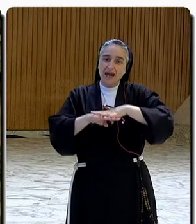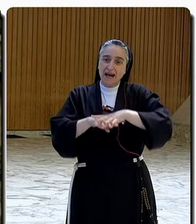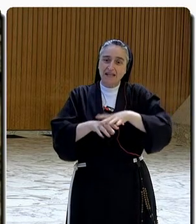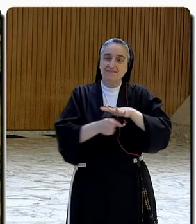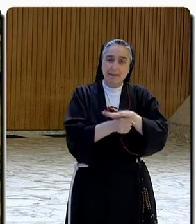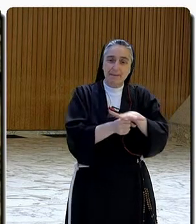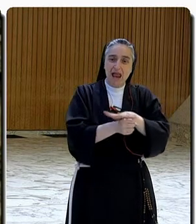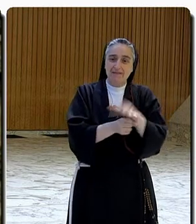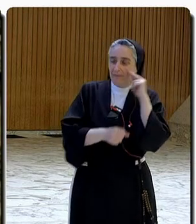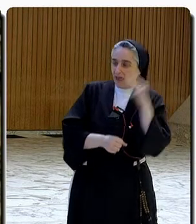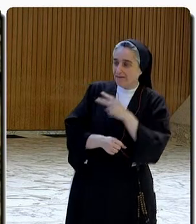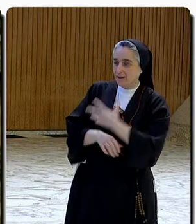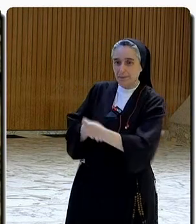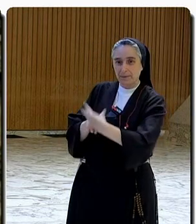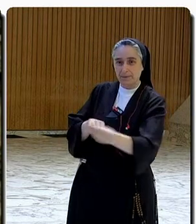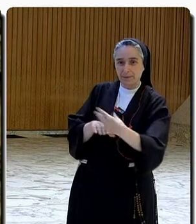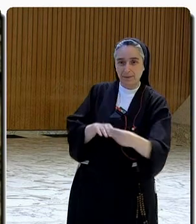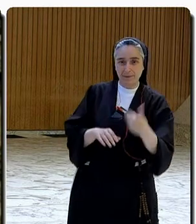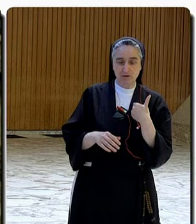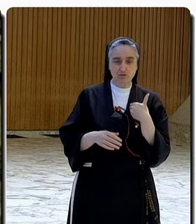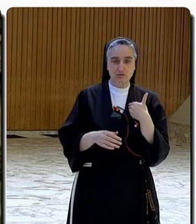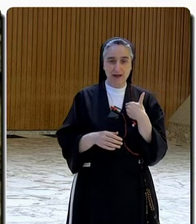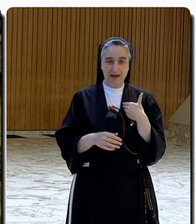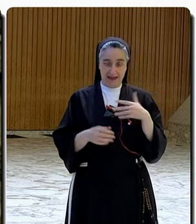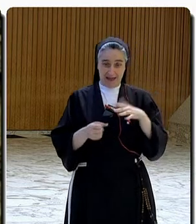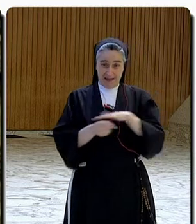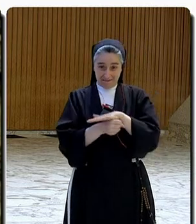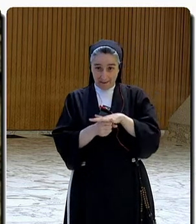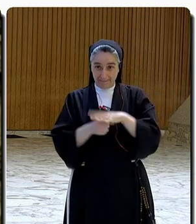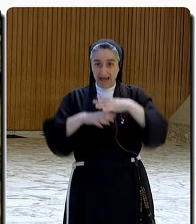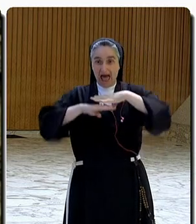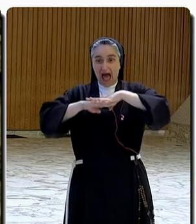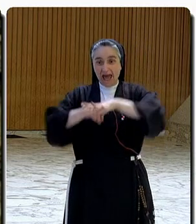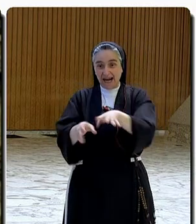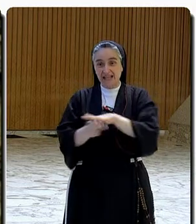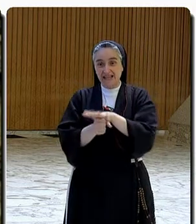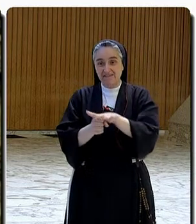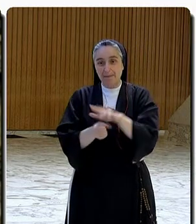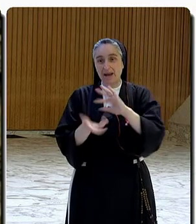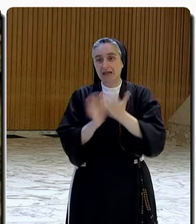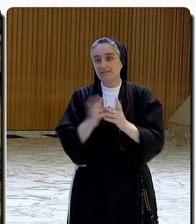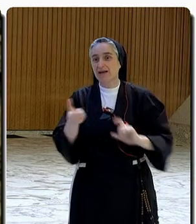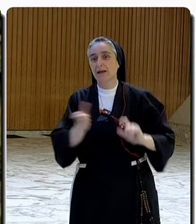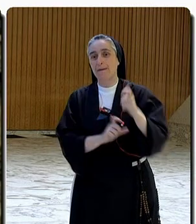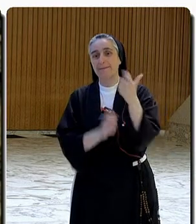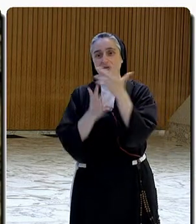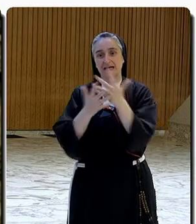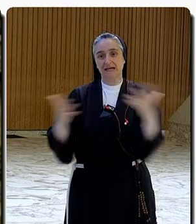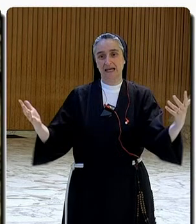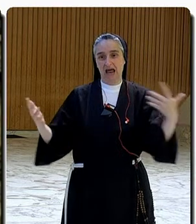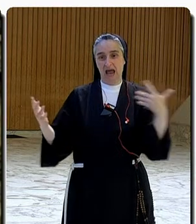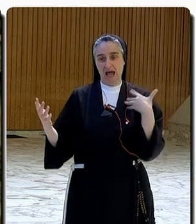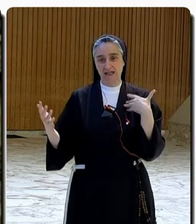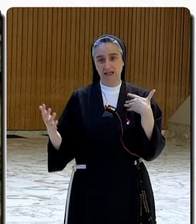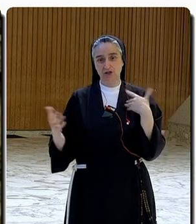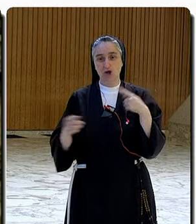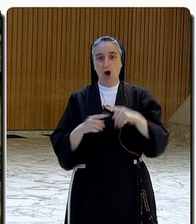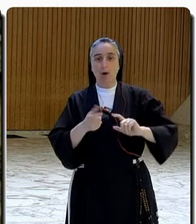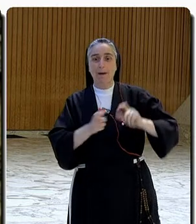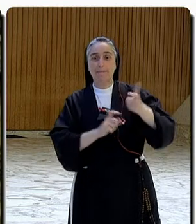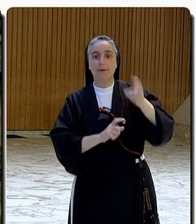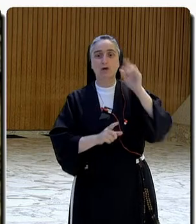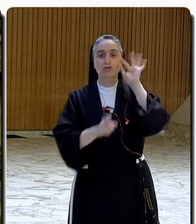famiglie. Infatti la vicinanza tra le famiglie e le reti di famiglie costituisce il vero successo di ogni processo